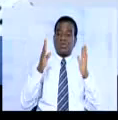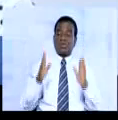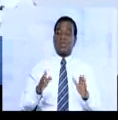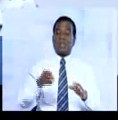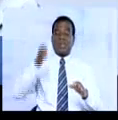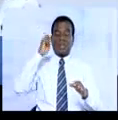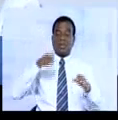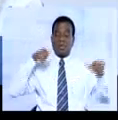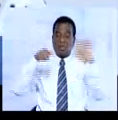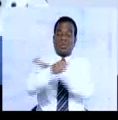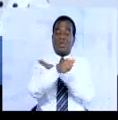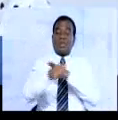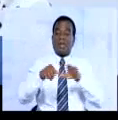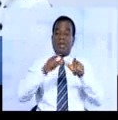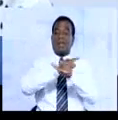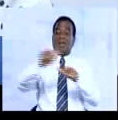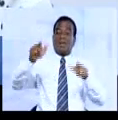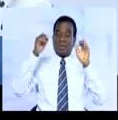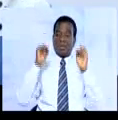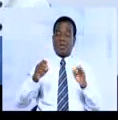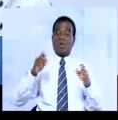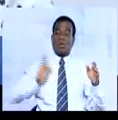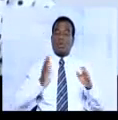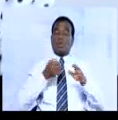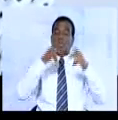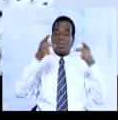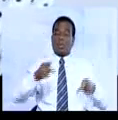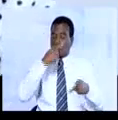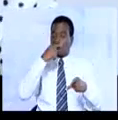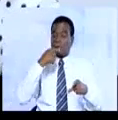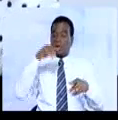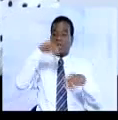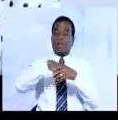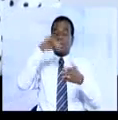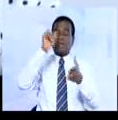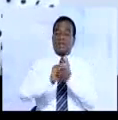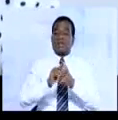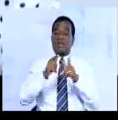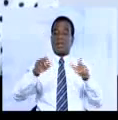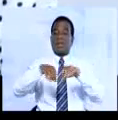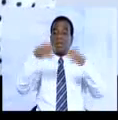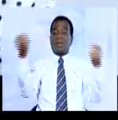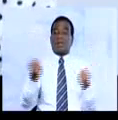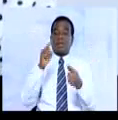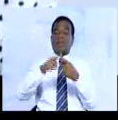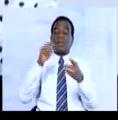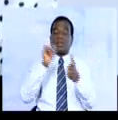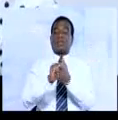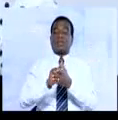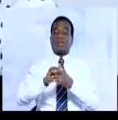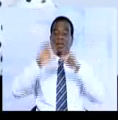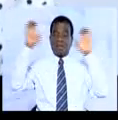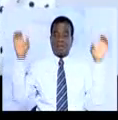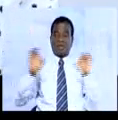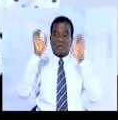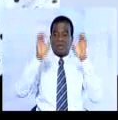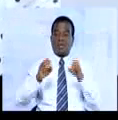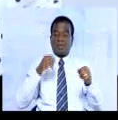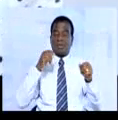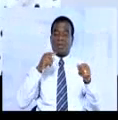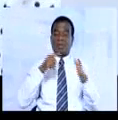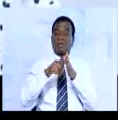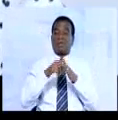liberté d'informer, notre présence massive dans cette grande salle de la chancellerie à cette cérémonie commémorative atteste bien de